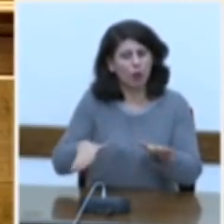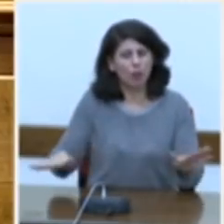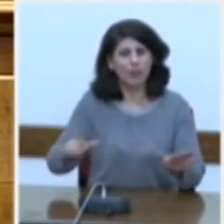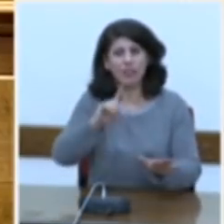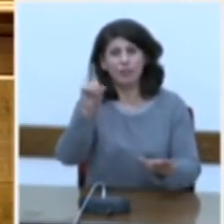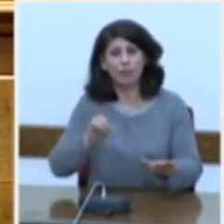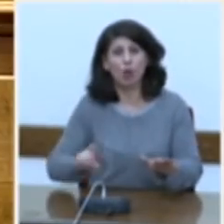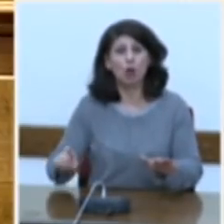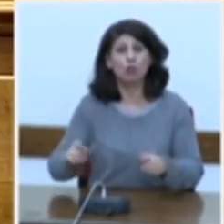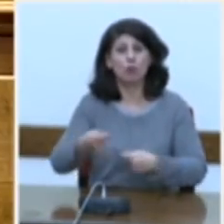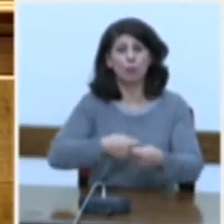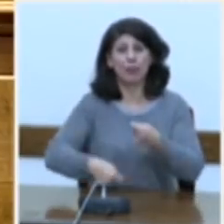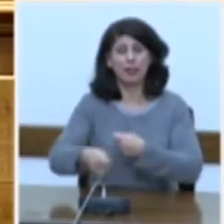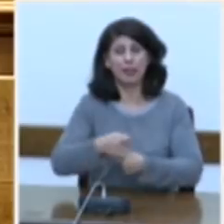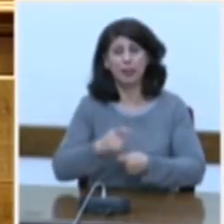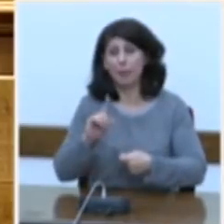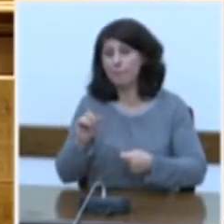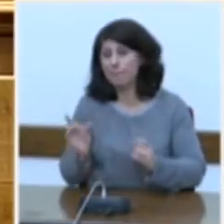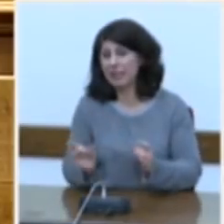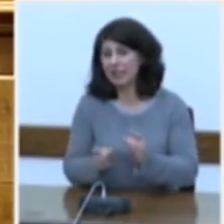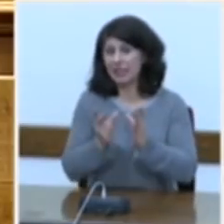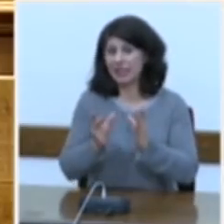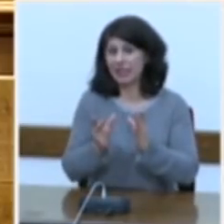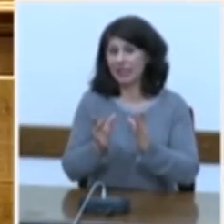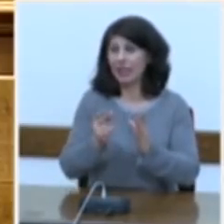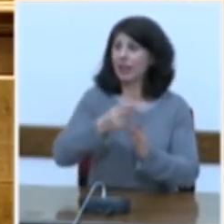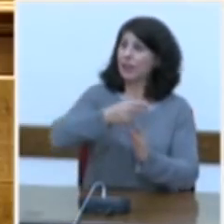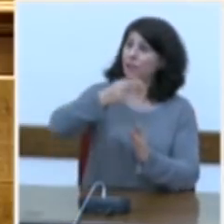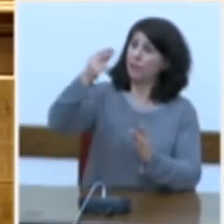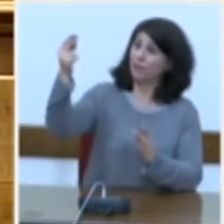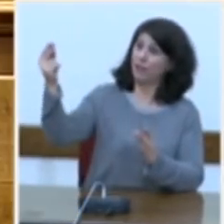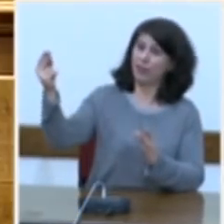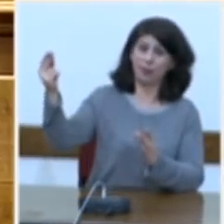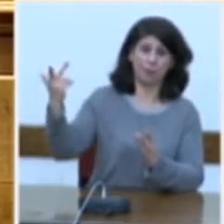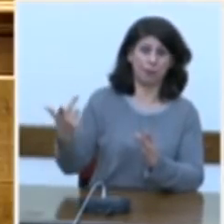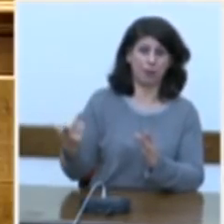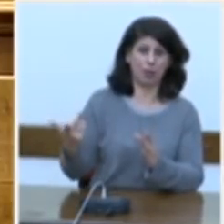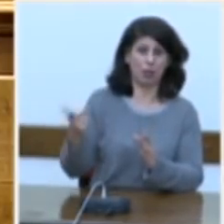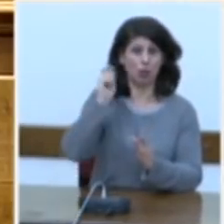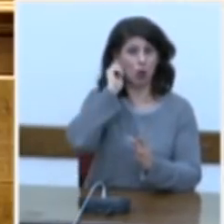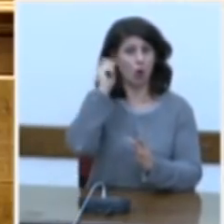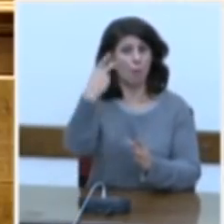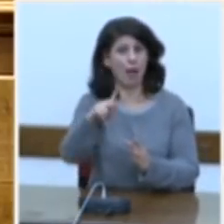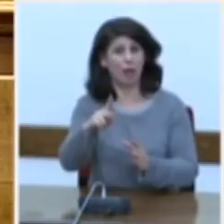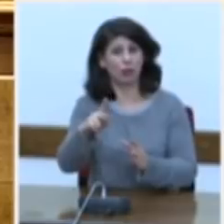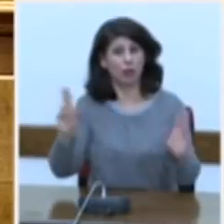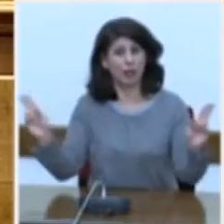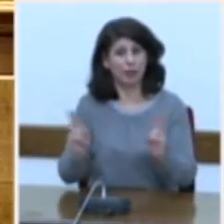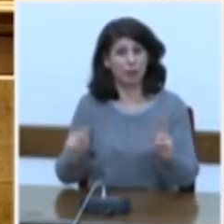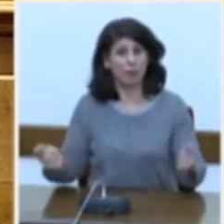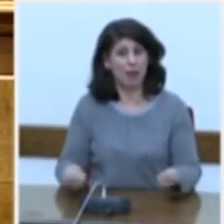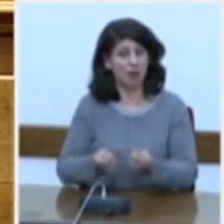βιώσιμων επιχειρήσεων, μη τυχόν και χάσουν τη φήμη τους δηλαδή οι επιχειρήσεις και μειωθεί η παραγωγικότητά